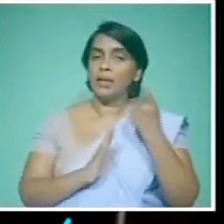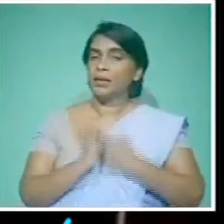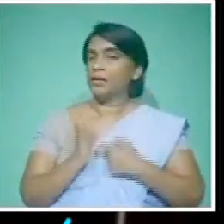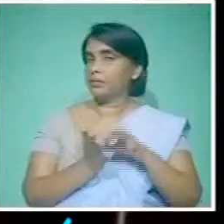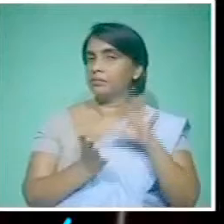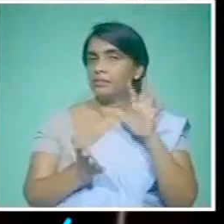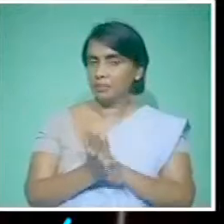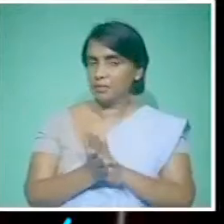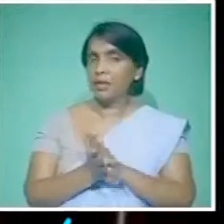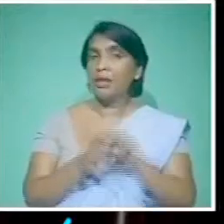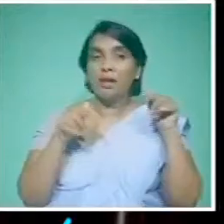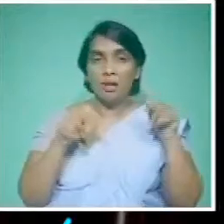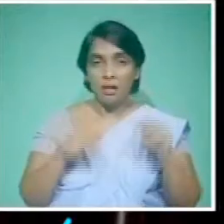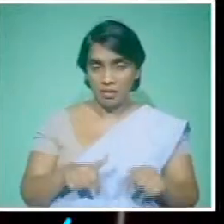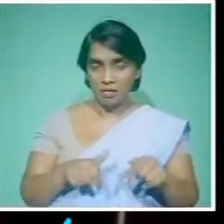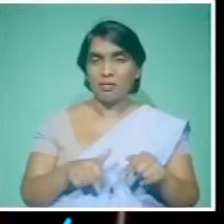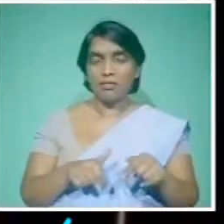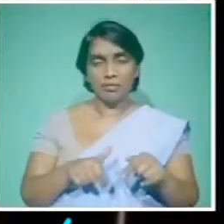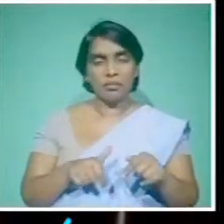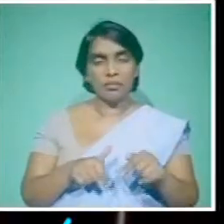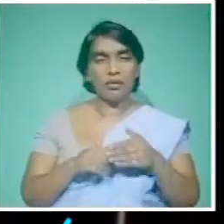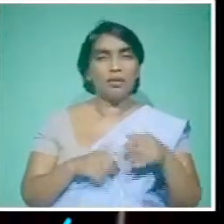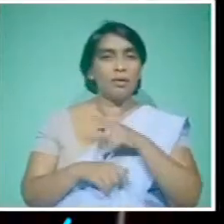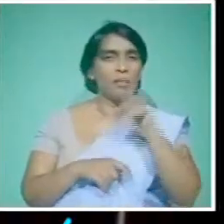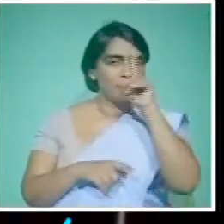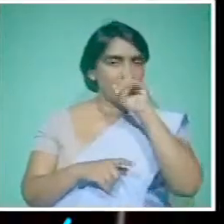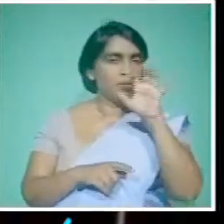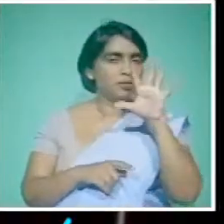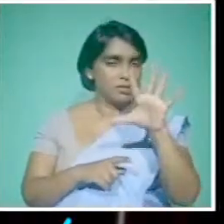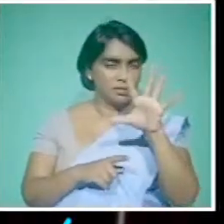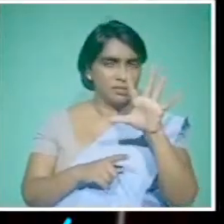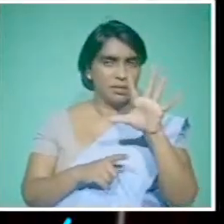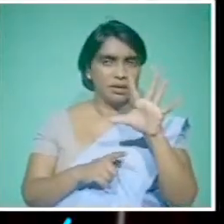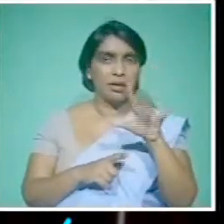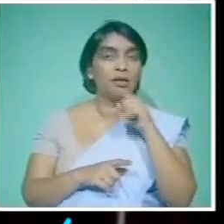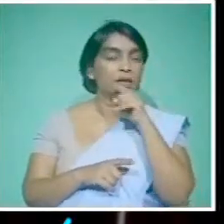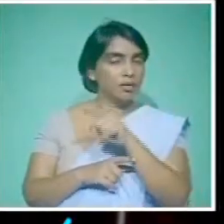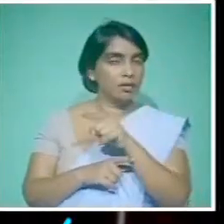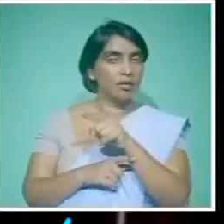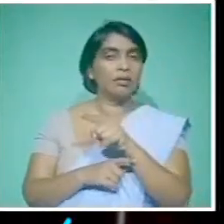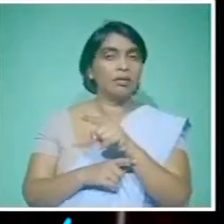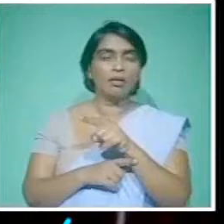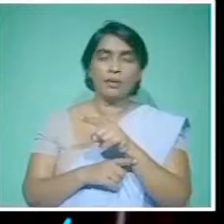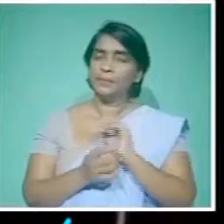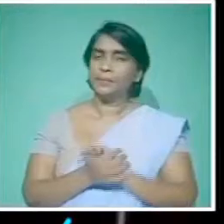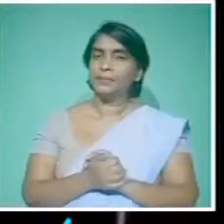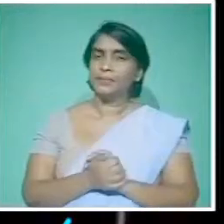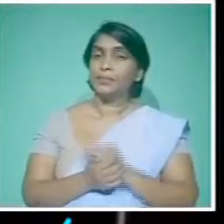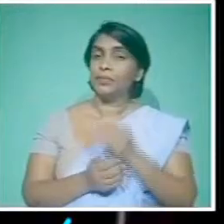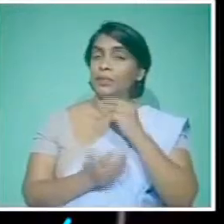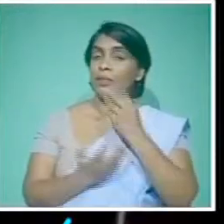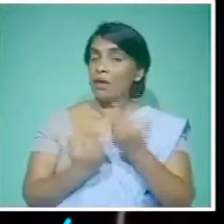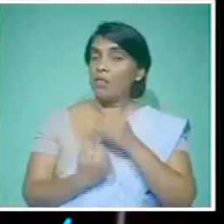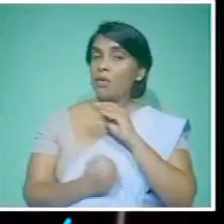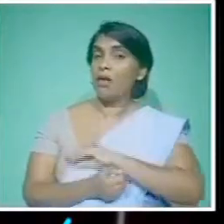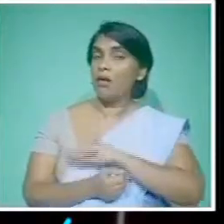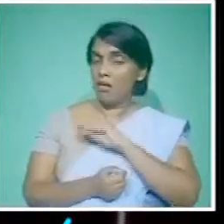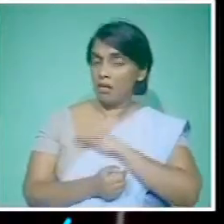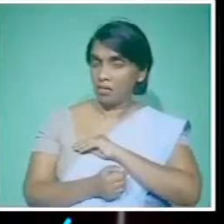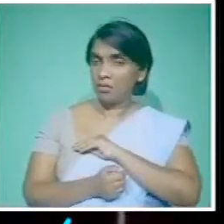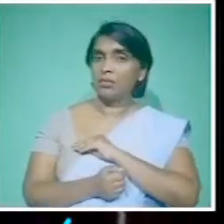කරේ අද වෙනකොට මේ මාස 5ක ඒගොල්ලන් මේකෙන් ලබා තිබෙන